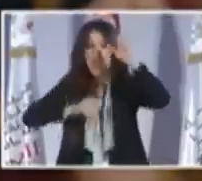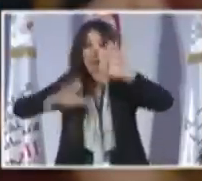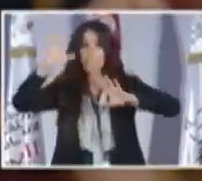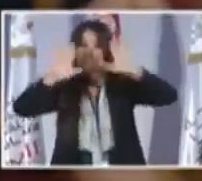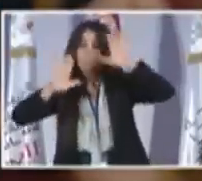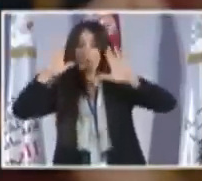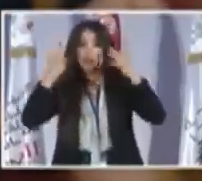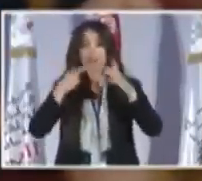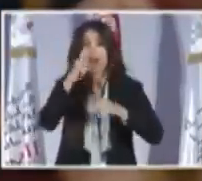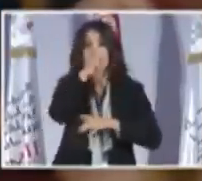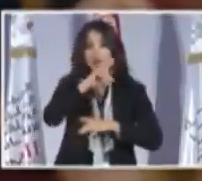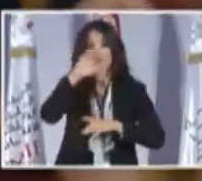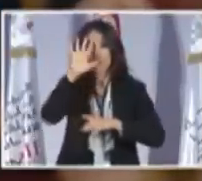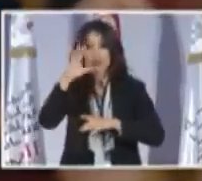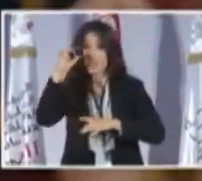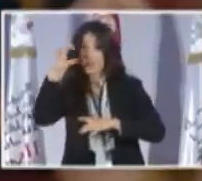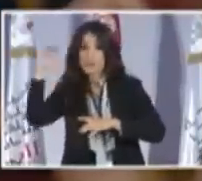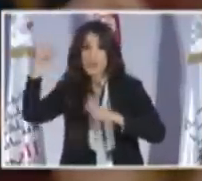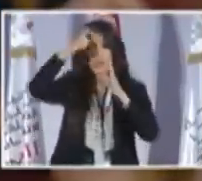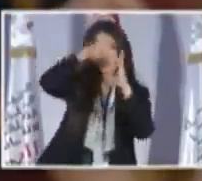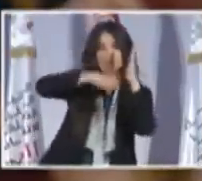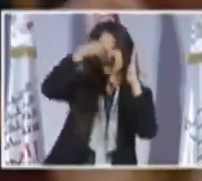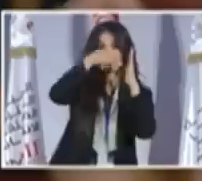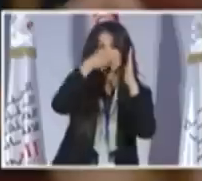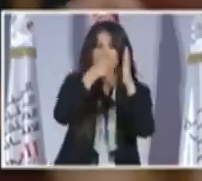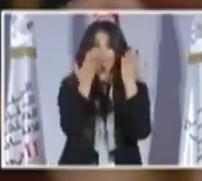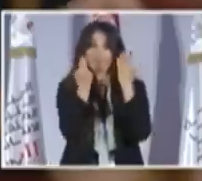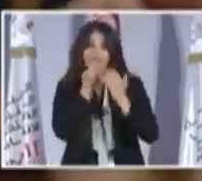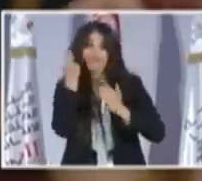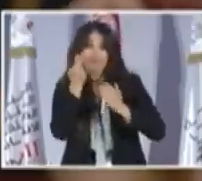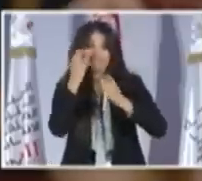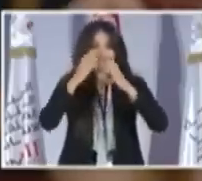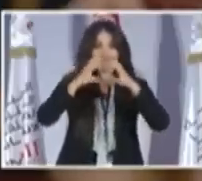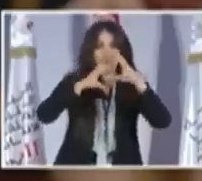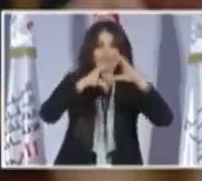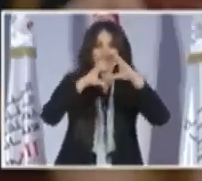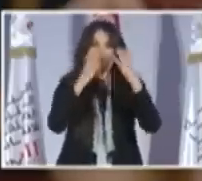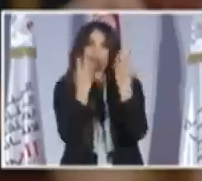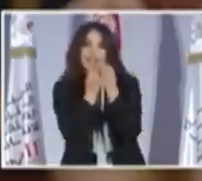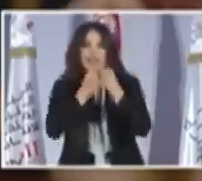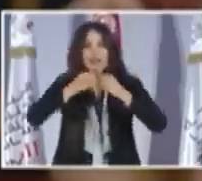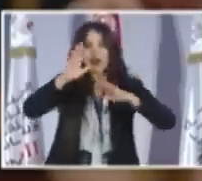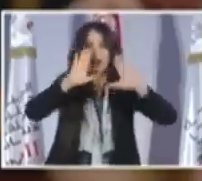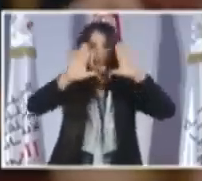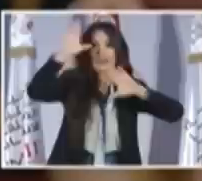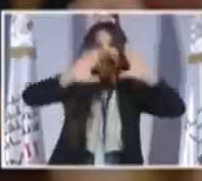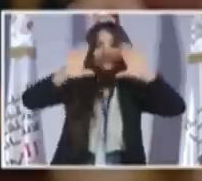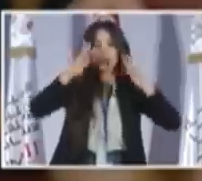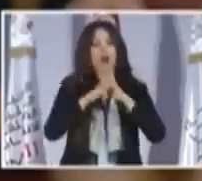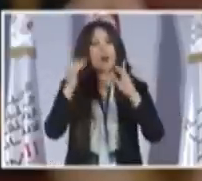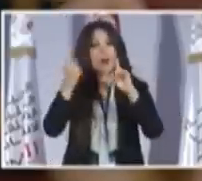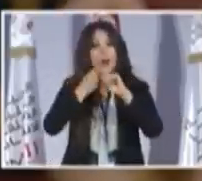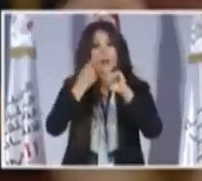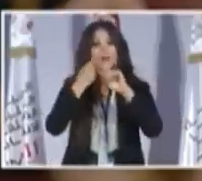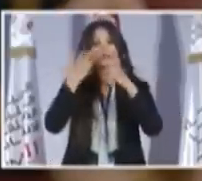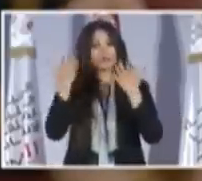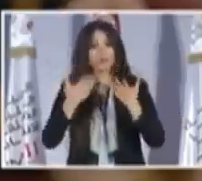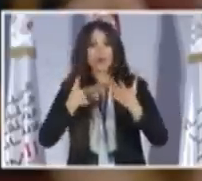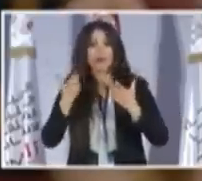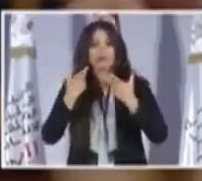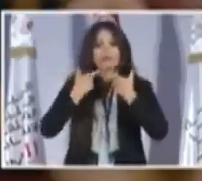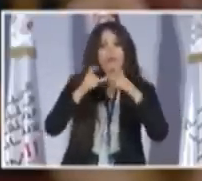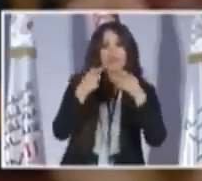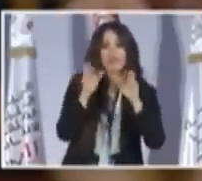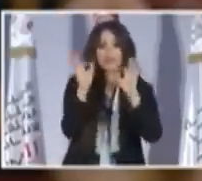الف وخمسمائه قائمه يعني بالحقيقه ولا بد من اعاده النظر في المسائل هديه اليوم ما عنديش عكسيه احنا